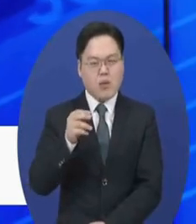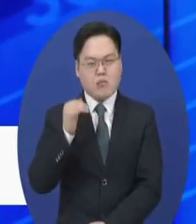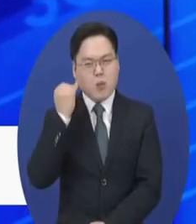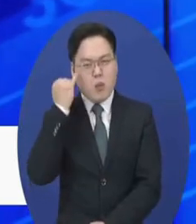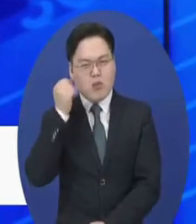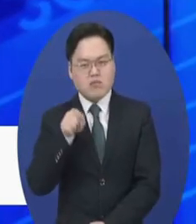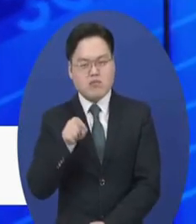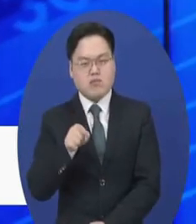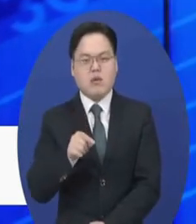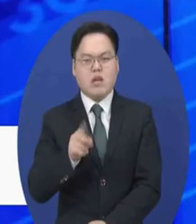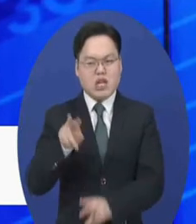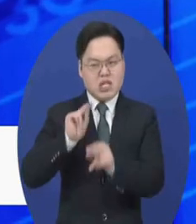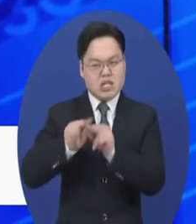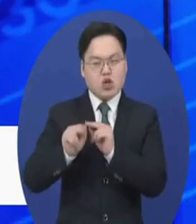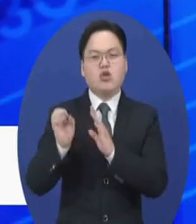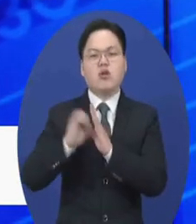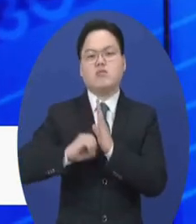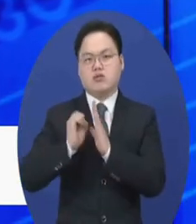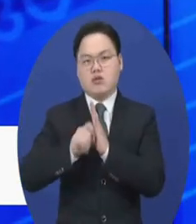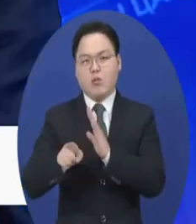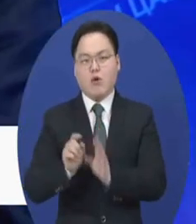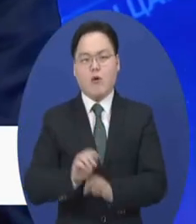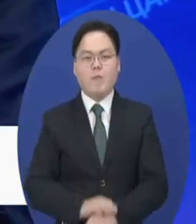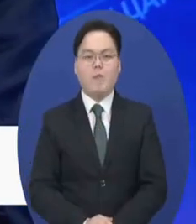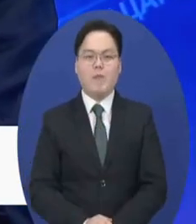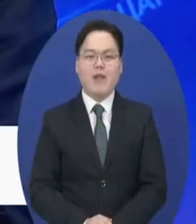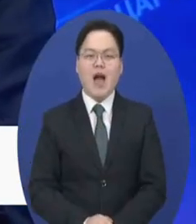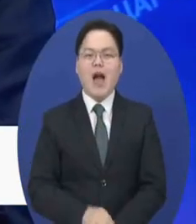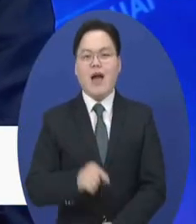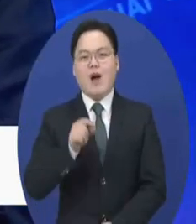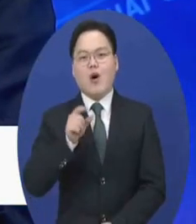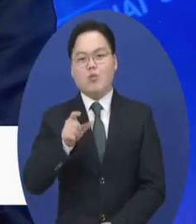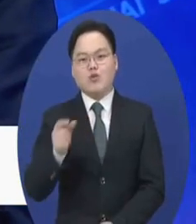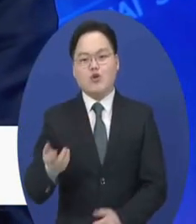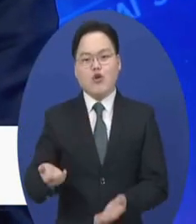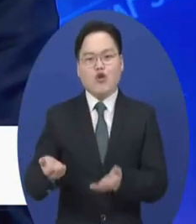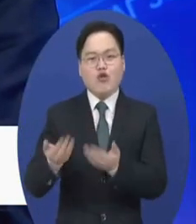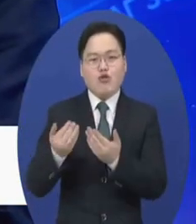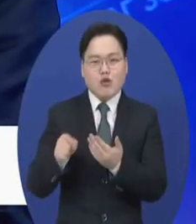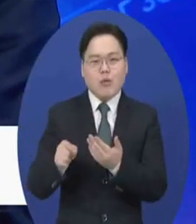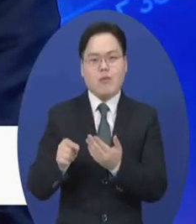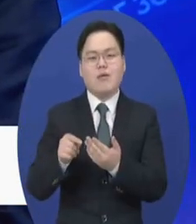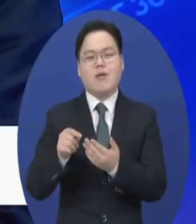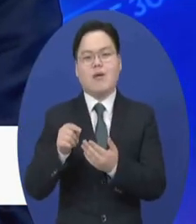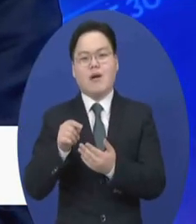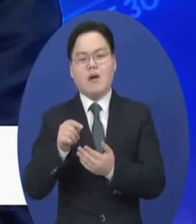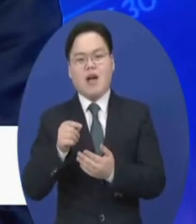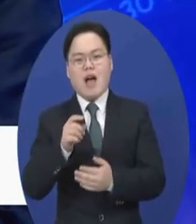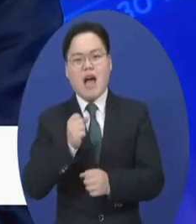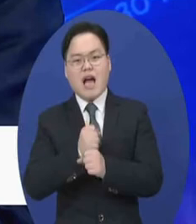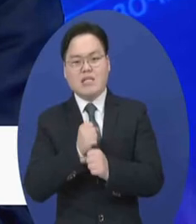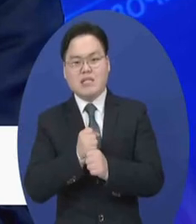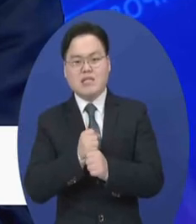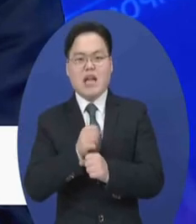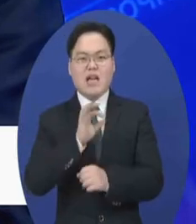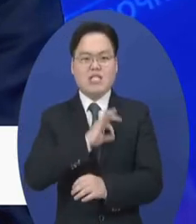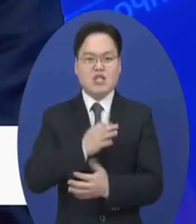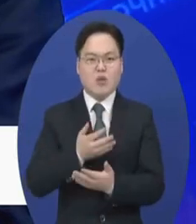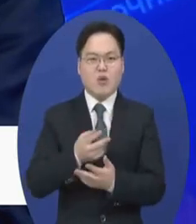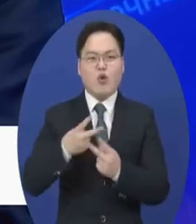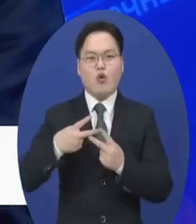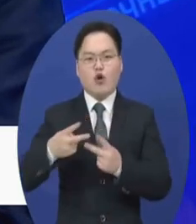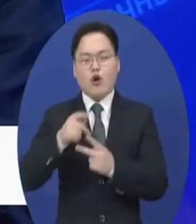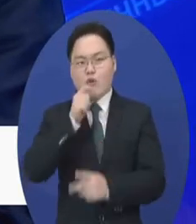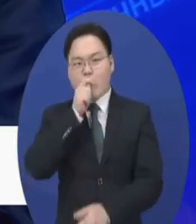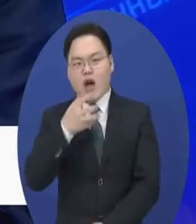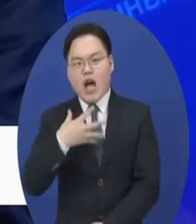тэгэхээр нэг шалах хэрэгтэй байхгүй тэгээ ингээд альваныг хөнгөлөлт эдлэх альваныг одоо давуу талыг авах ямар нэг